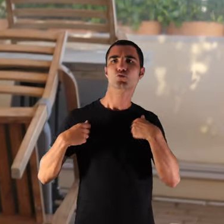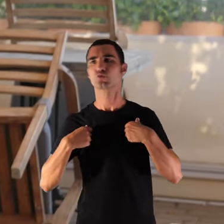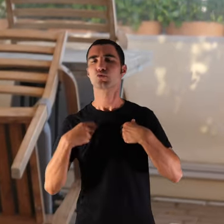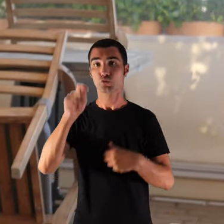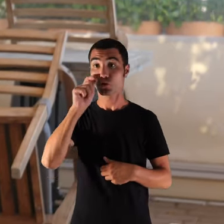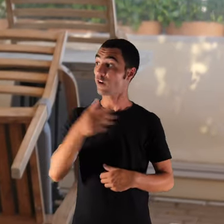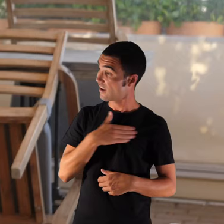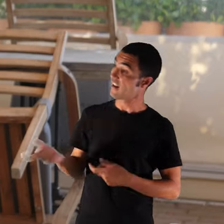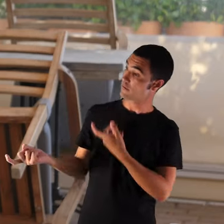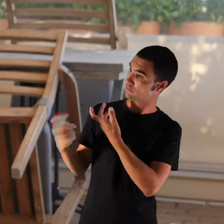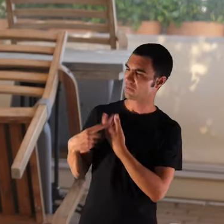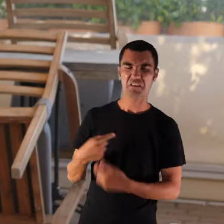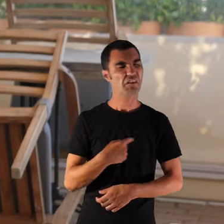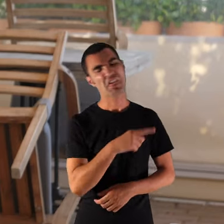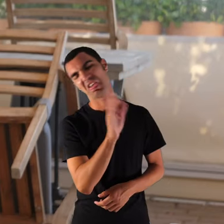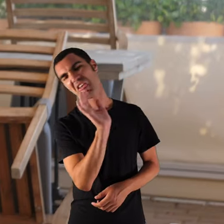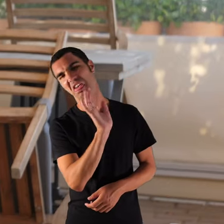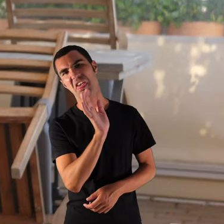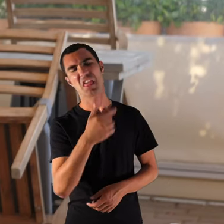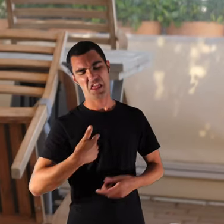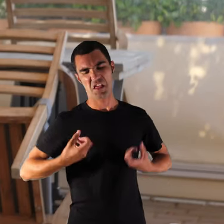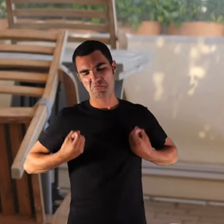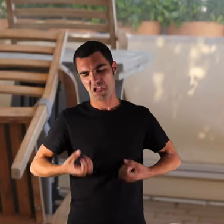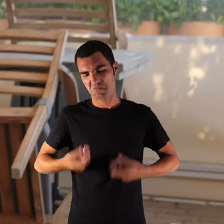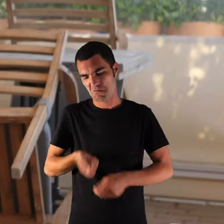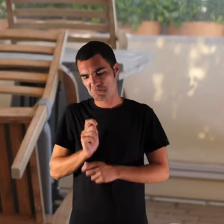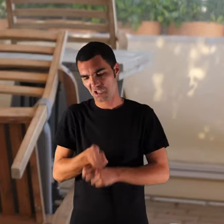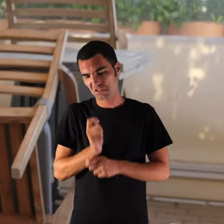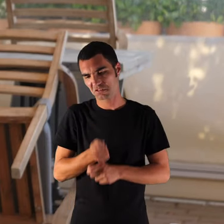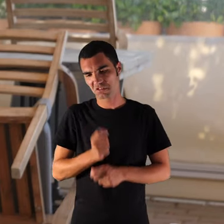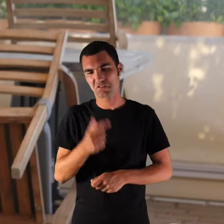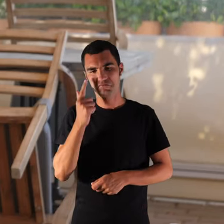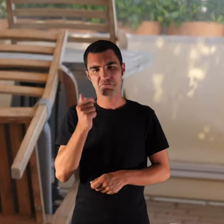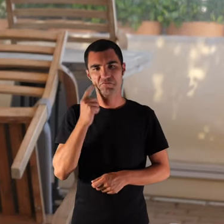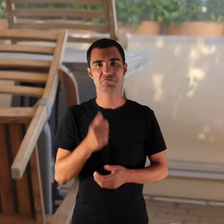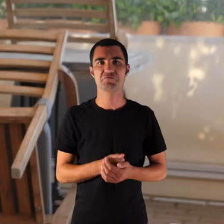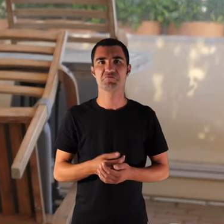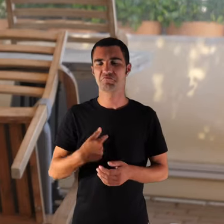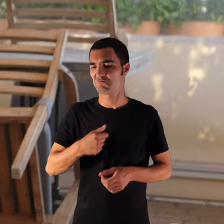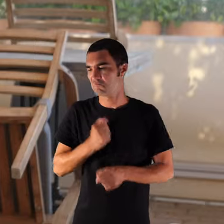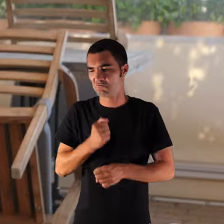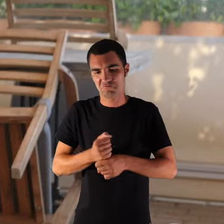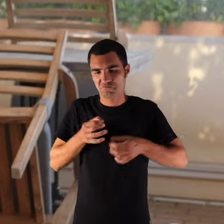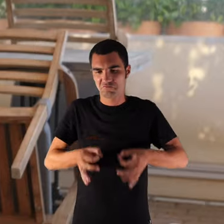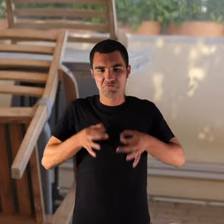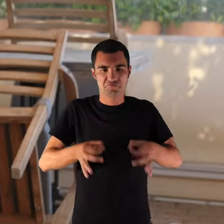vol venir. No, Lluís, ja estic bé pescat. Diu, i ara faràs feina, només n'hi ha a calobre